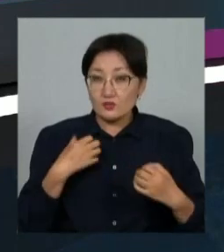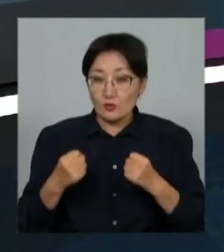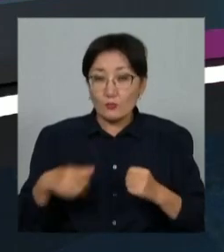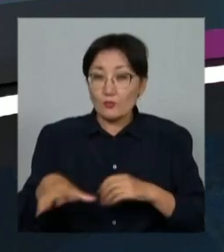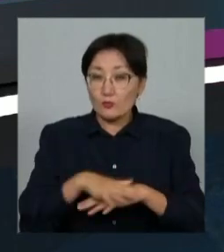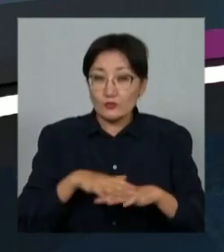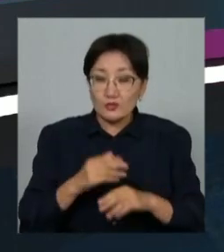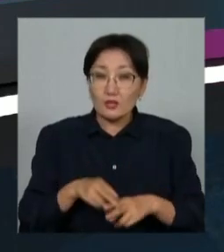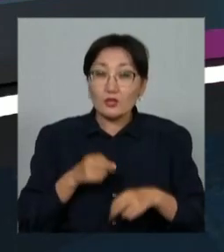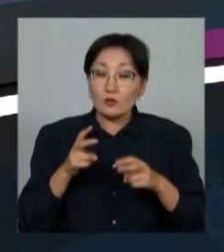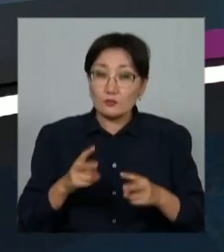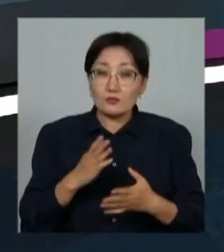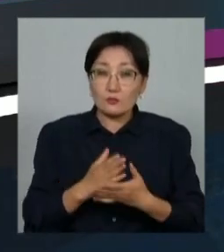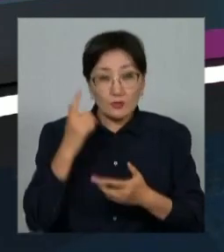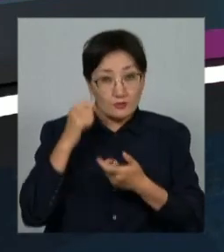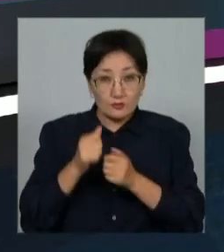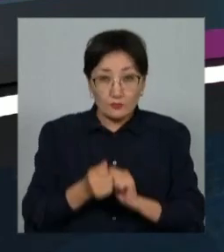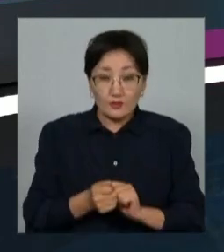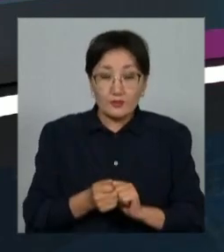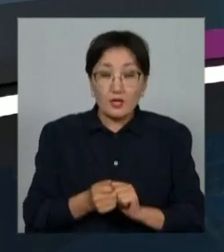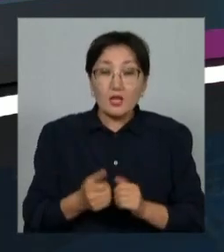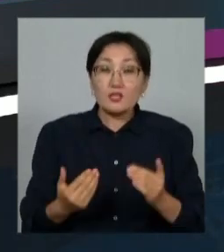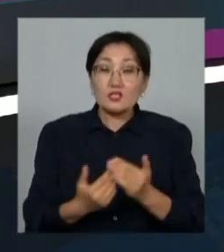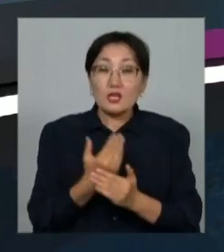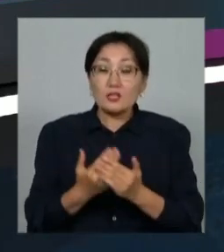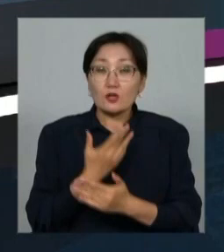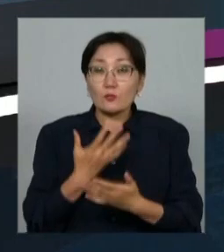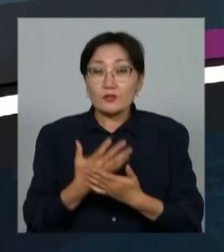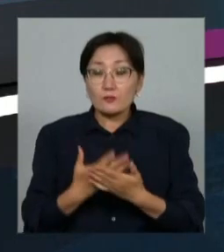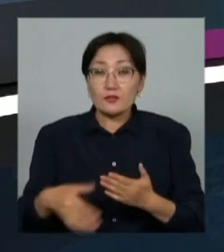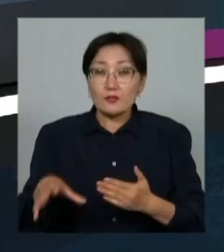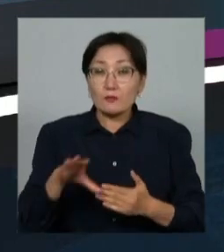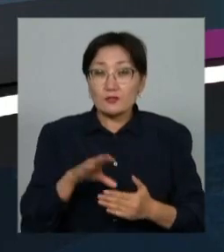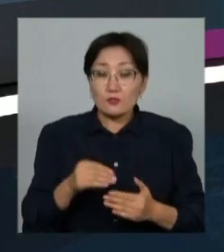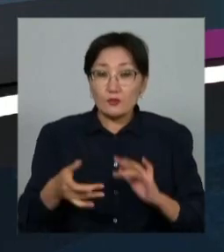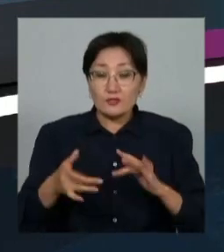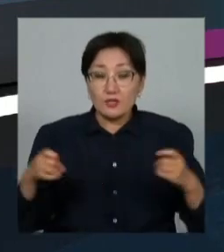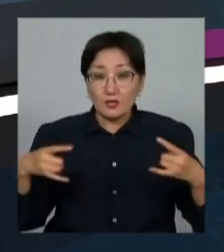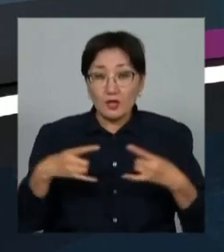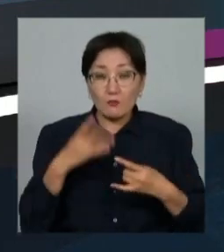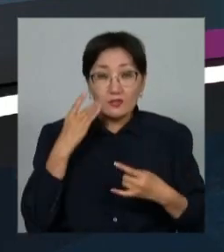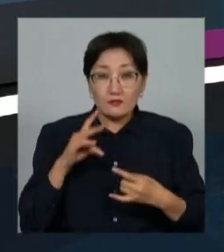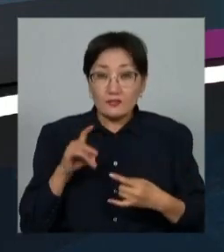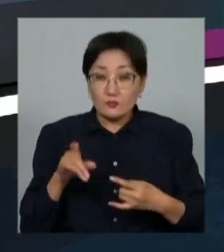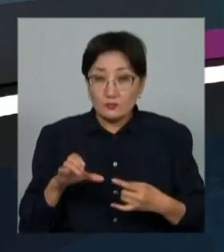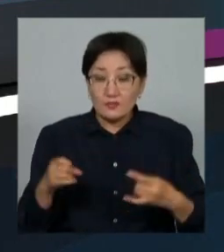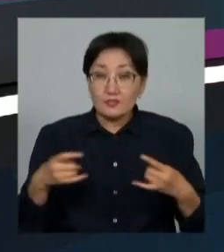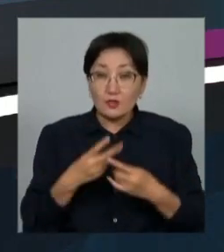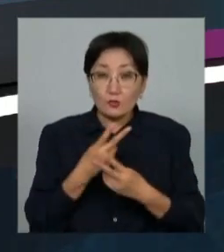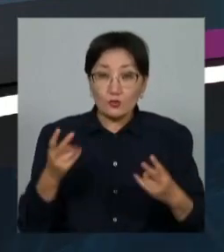бүкіл қоғамның қауіпсіздігі екенін есте ұстаңыз. Ал жаңалықтардан шыққан барлық материалдарды YouTube арнасындағы Алматы